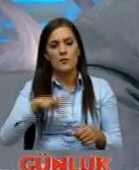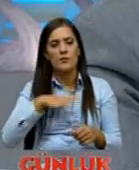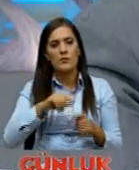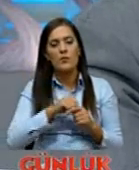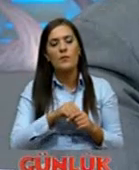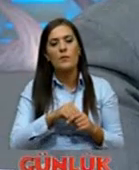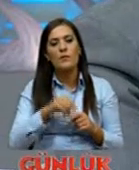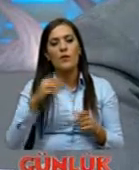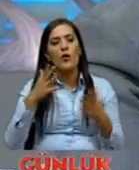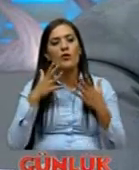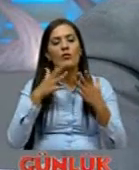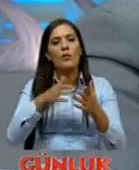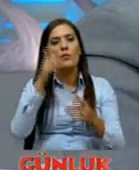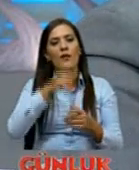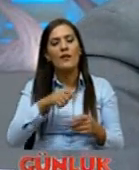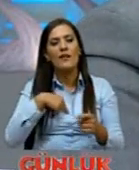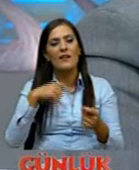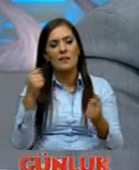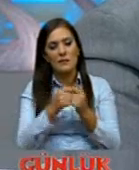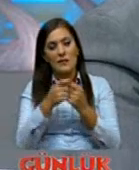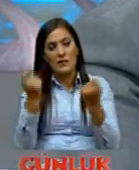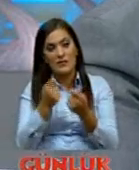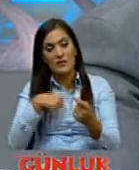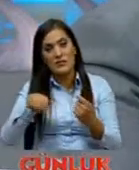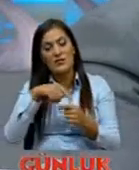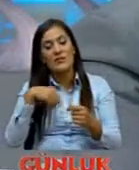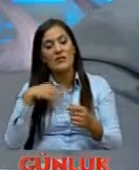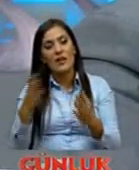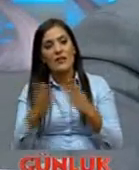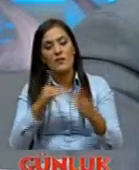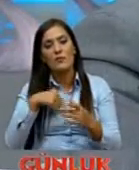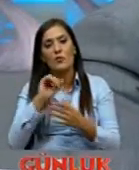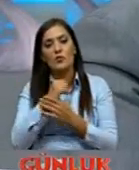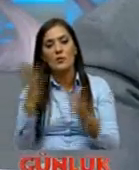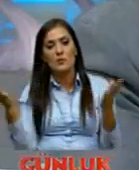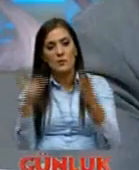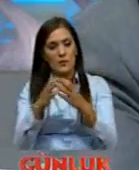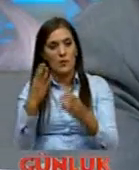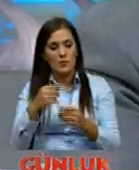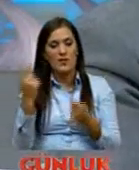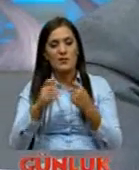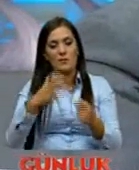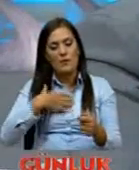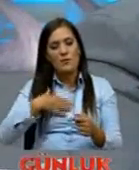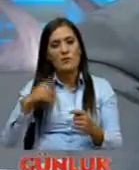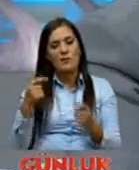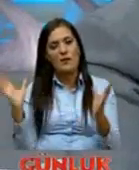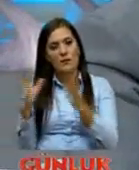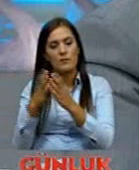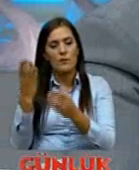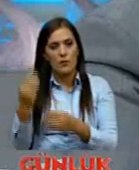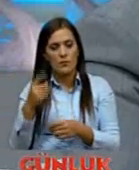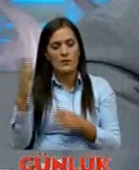Çünkü toptancılarımızın plasiyerleri aracılığıyla, efendim ustalarımızın bir araya gelmesi aracılığıyla, işverenlerimizin bir araya